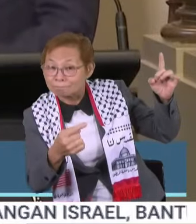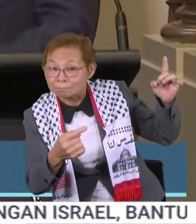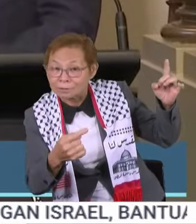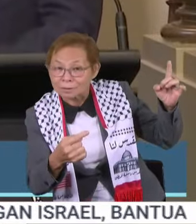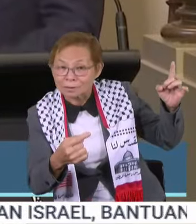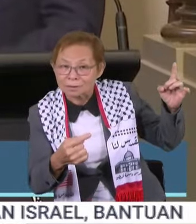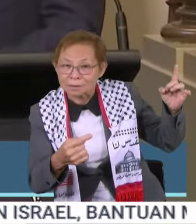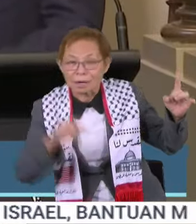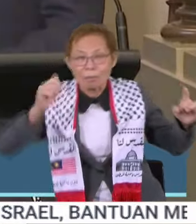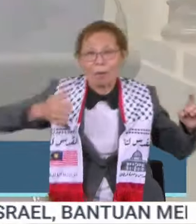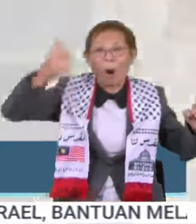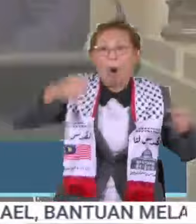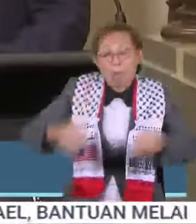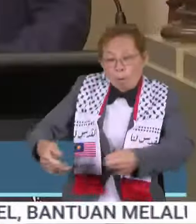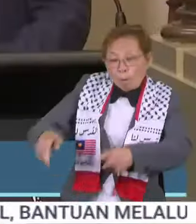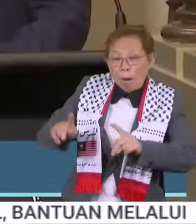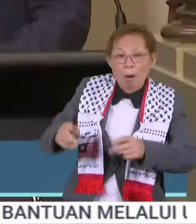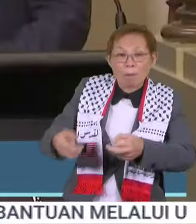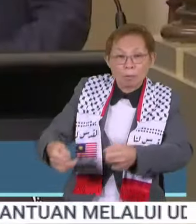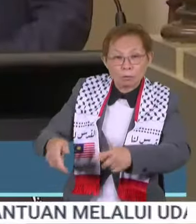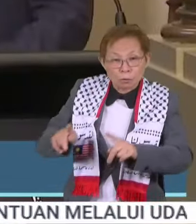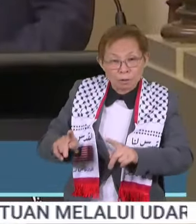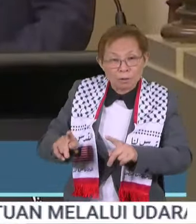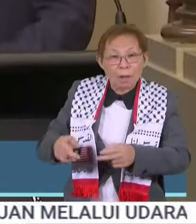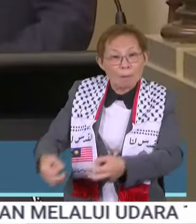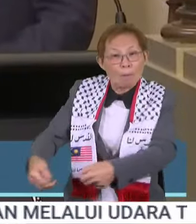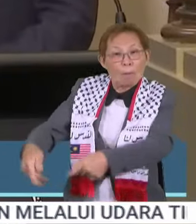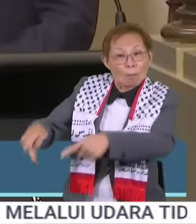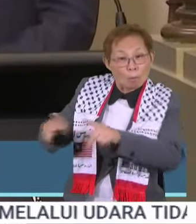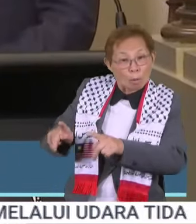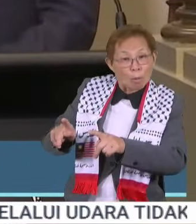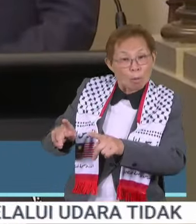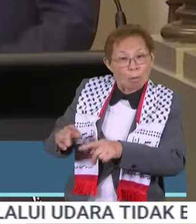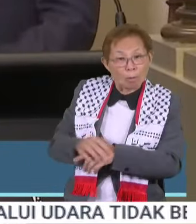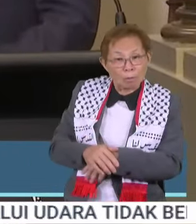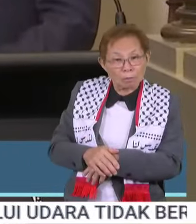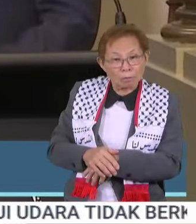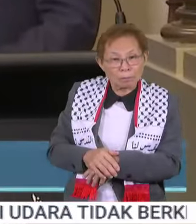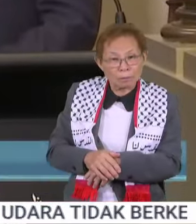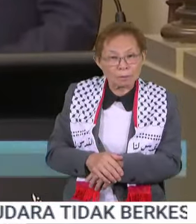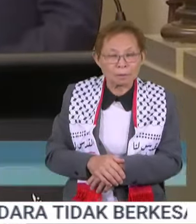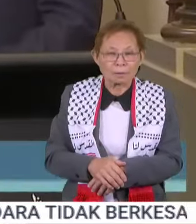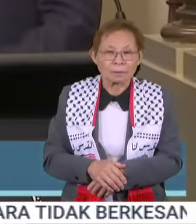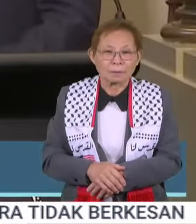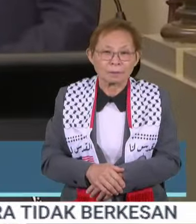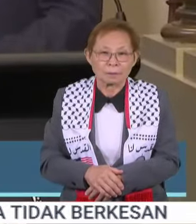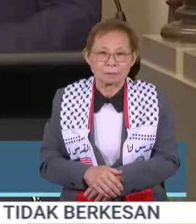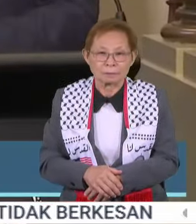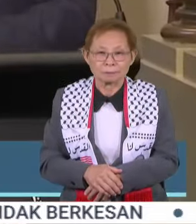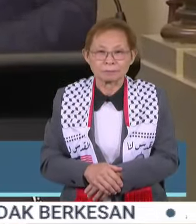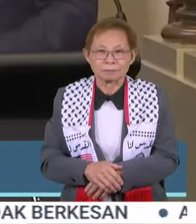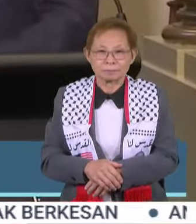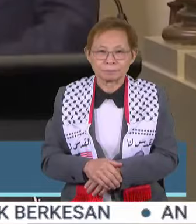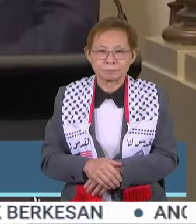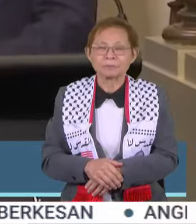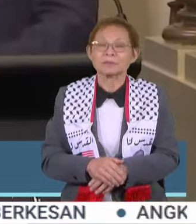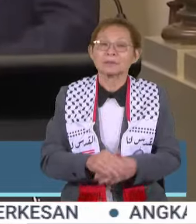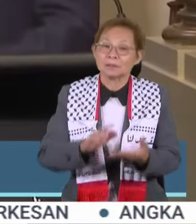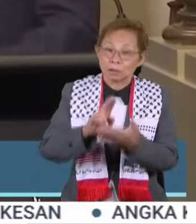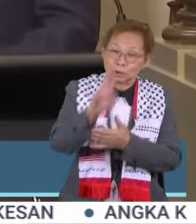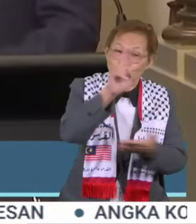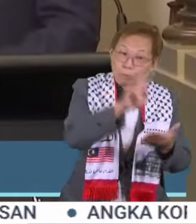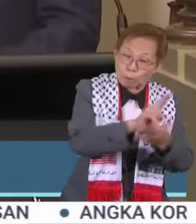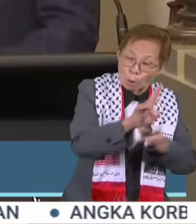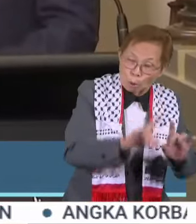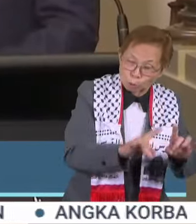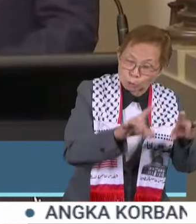remains a priority. Opportunities to, and also the intention of many Australian institutions and